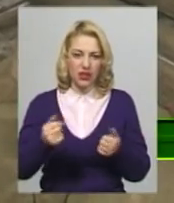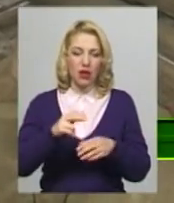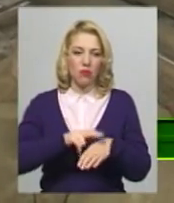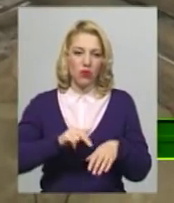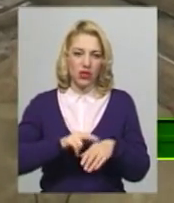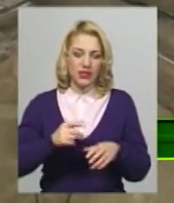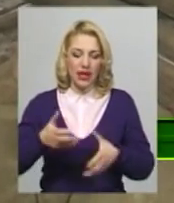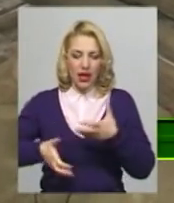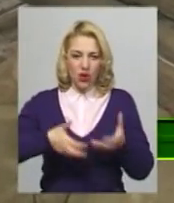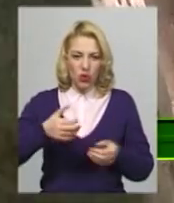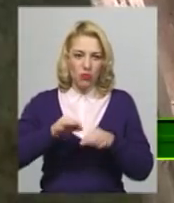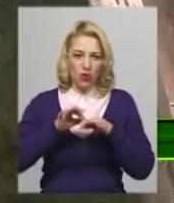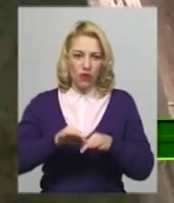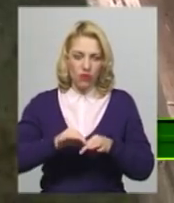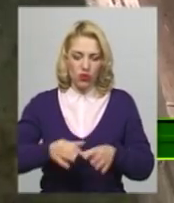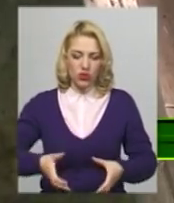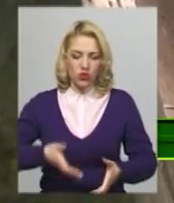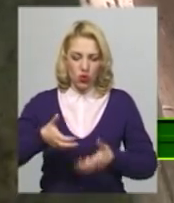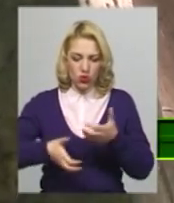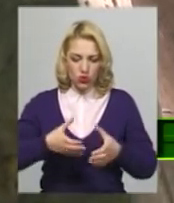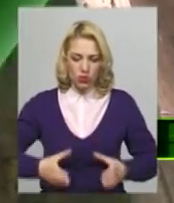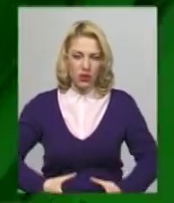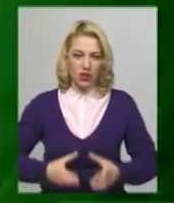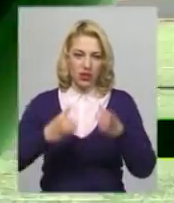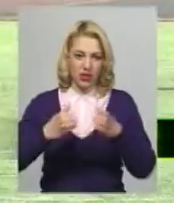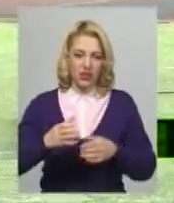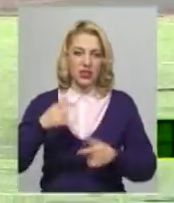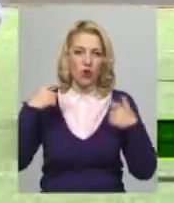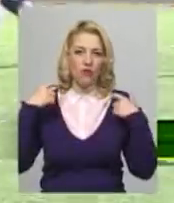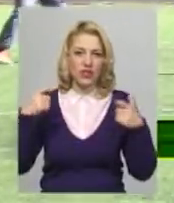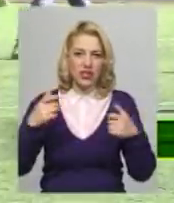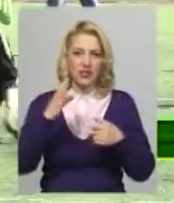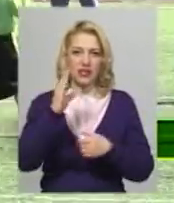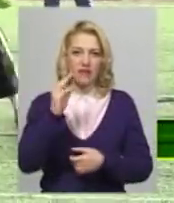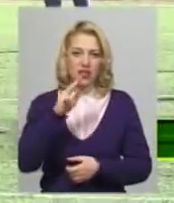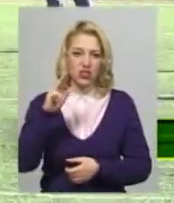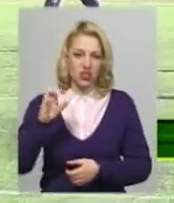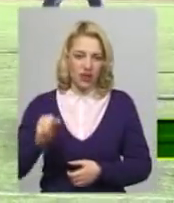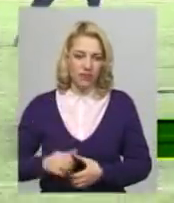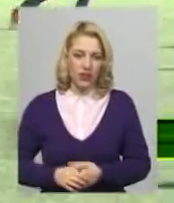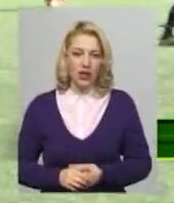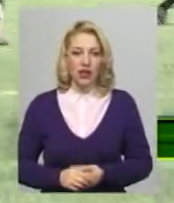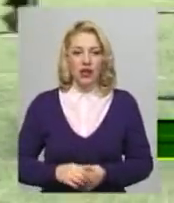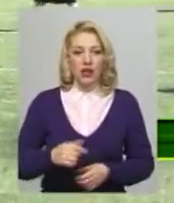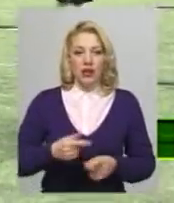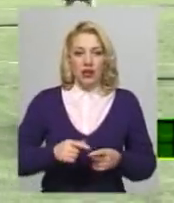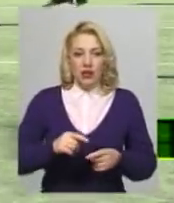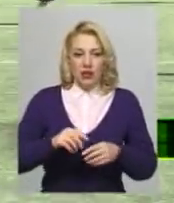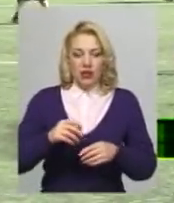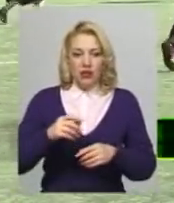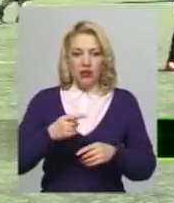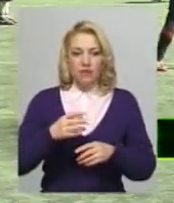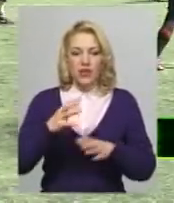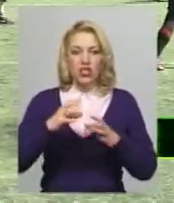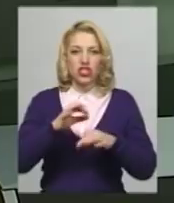заповідника межі більш провадять розкопки криниці в офіцерській вежі. Розпочався другий етап обласних футбольних змагань за призи клубу